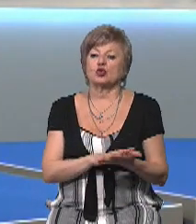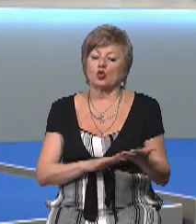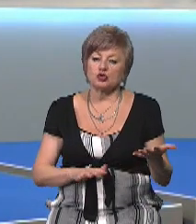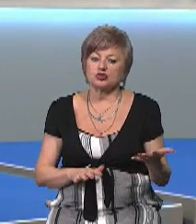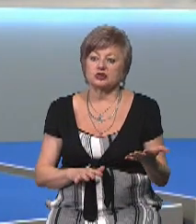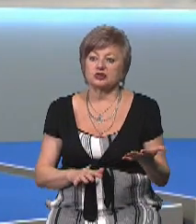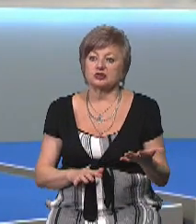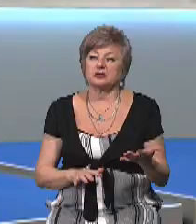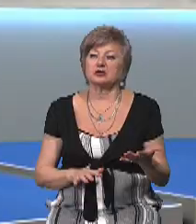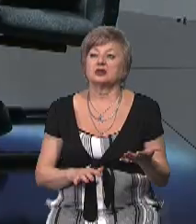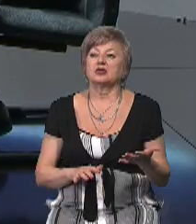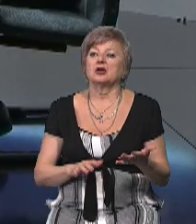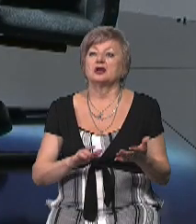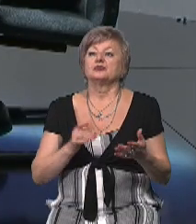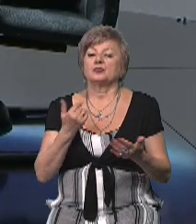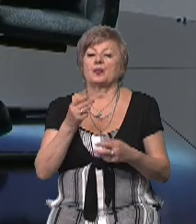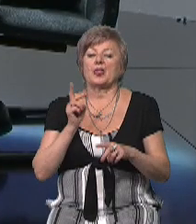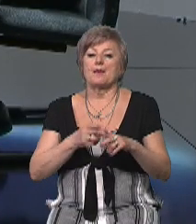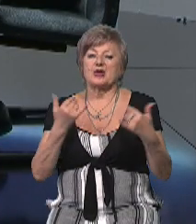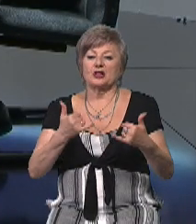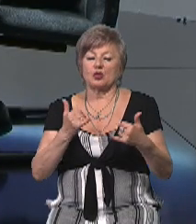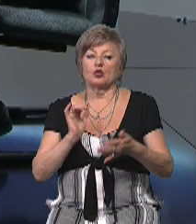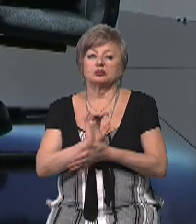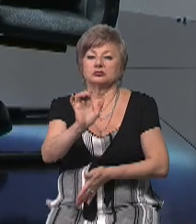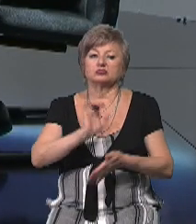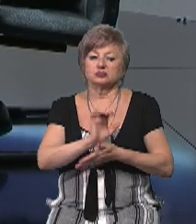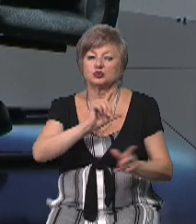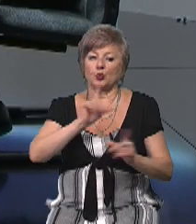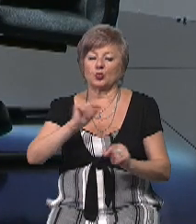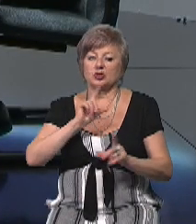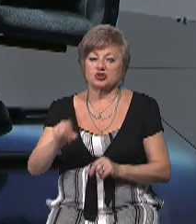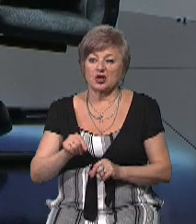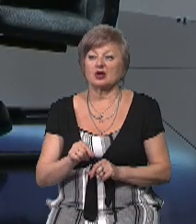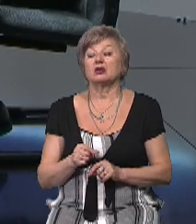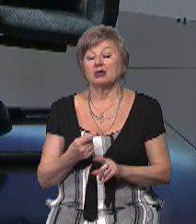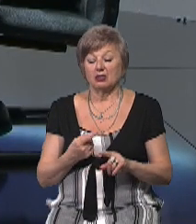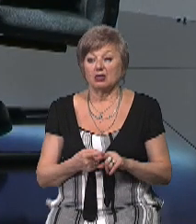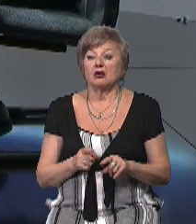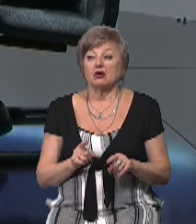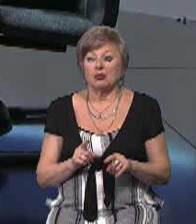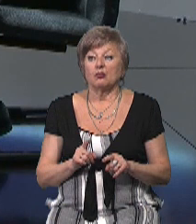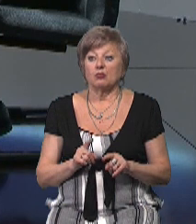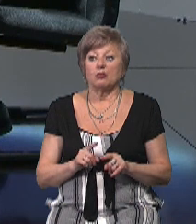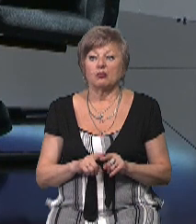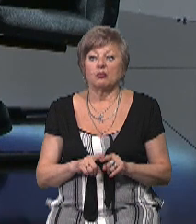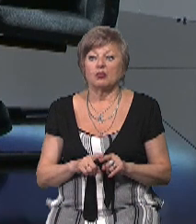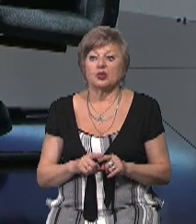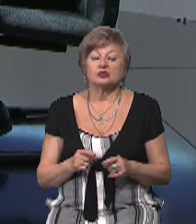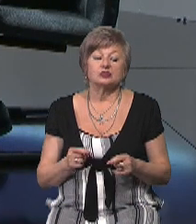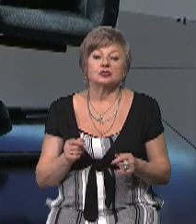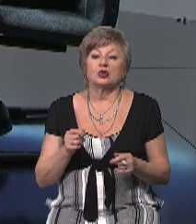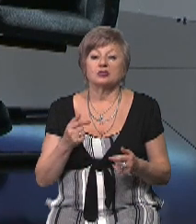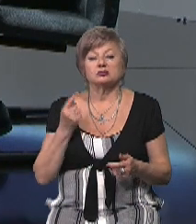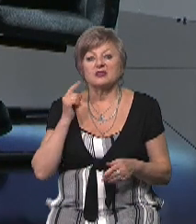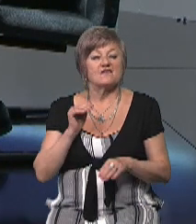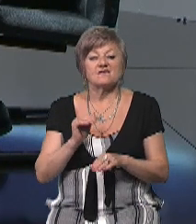евакуацію підприємств металургійного комплексу, і він відкидає, от, хоча це в доступі де завгодно, відкидає